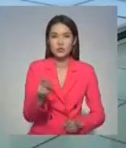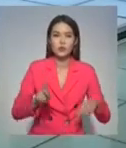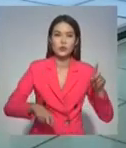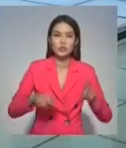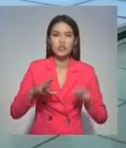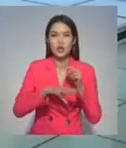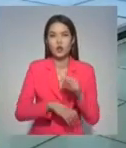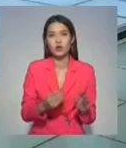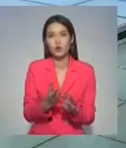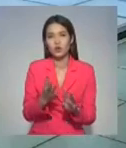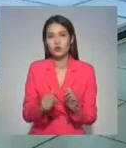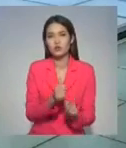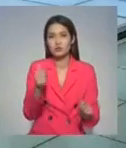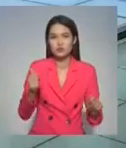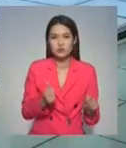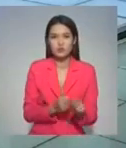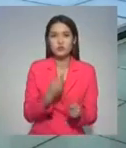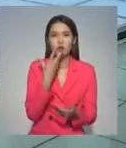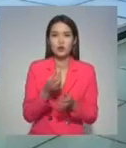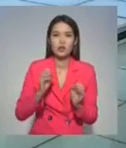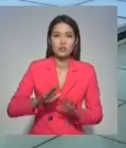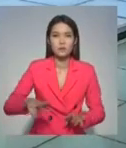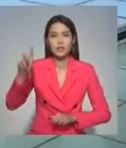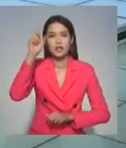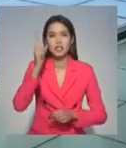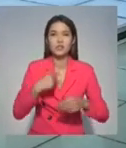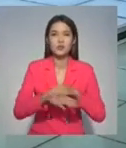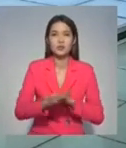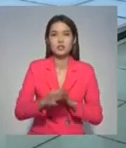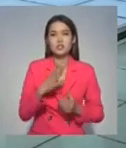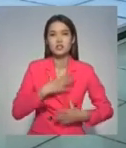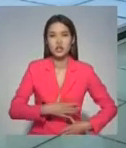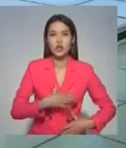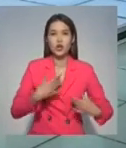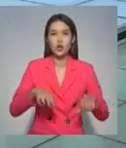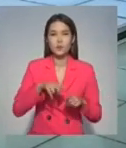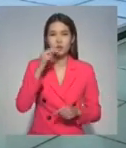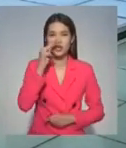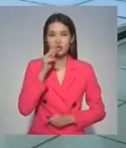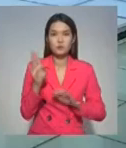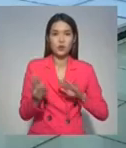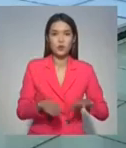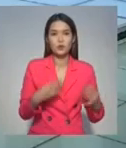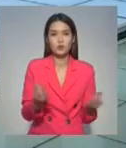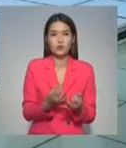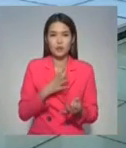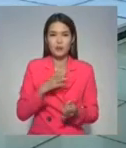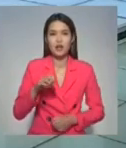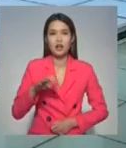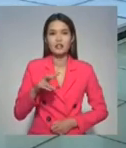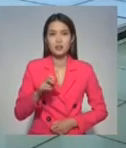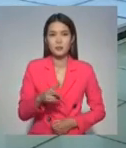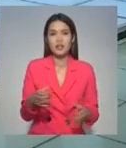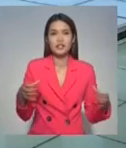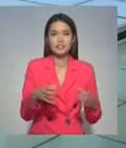аяғынан тұрғызып қойған кәсібін тастап, елден кетуге бел буып отыр. Бұл туралы Шымкентте өткен алқалы жиында айтылды. Атамекен